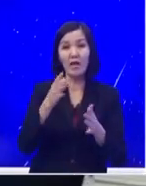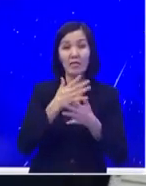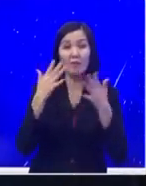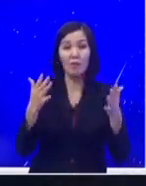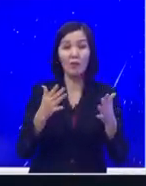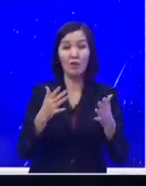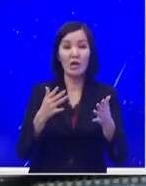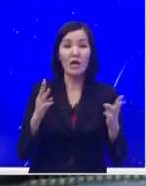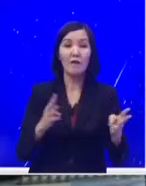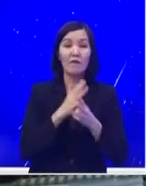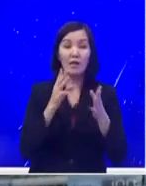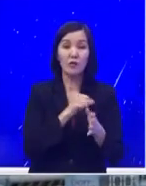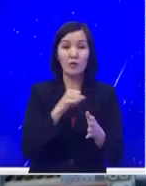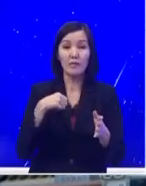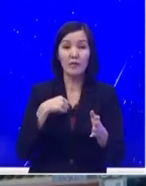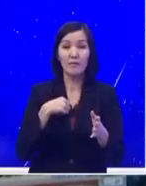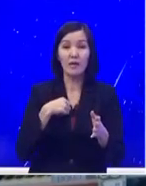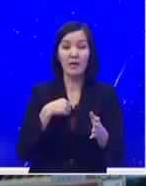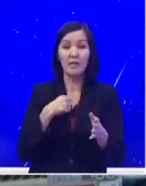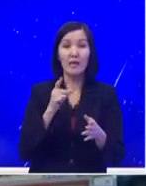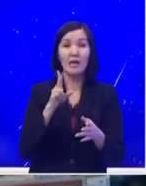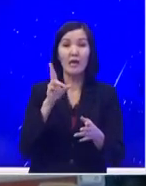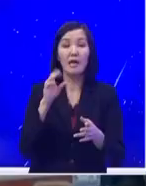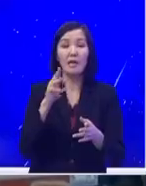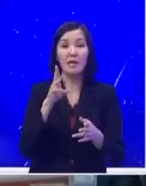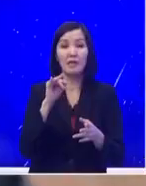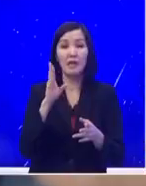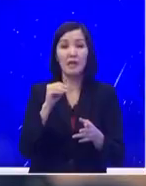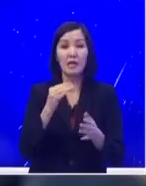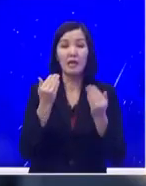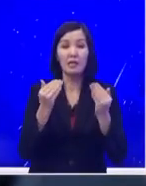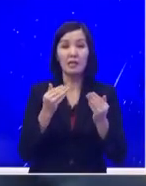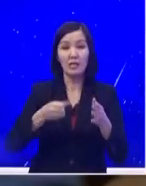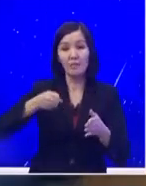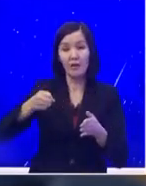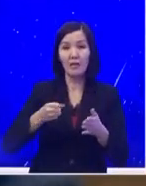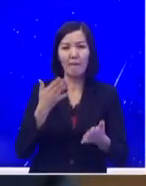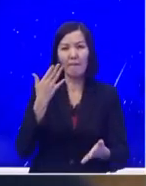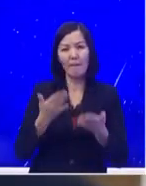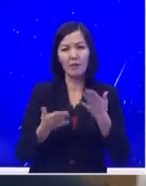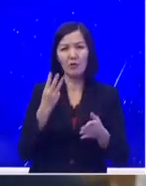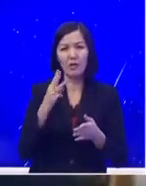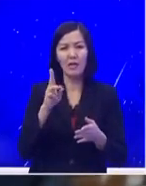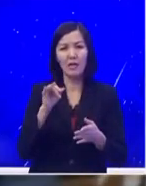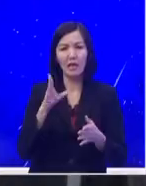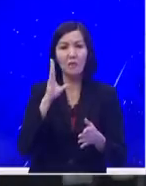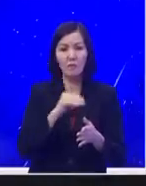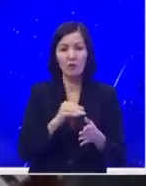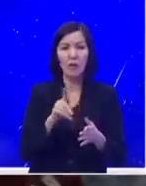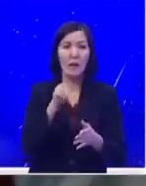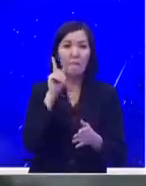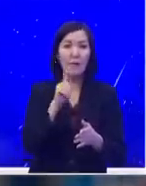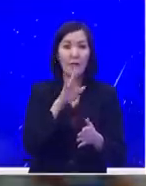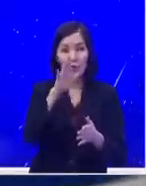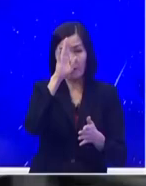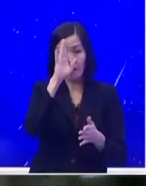волонтер задумался над реализацией более прочной экотары, так как нынешние пакеты выдерживают массу не более 3 килограммов. Молодой человек